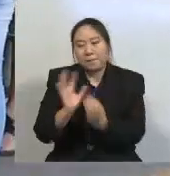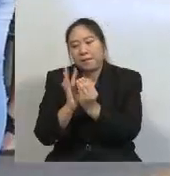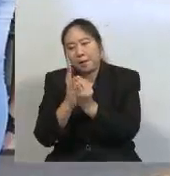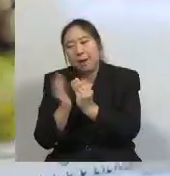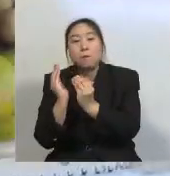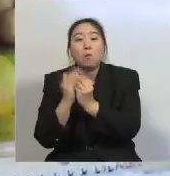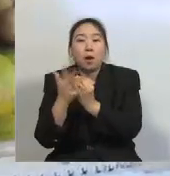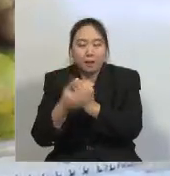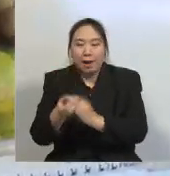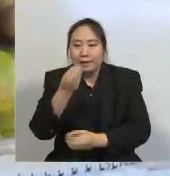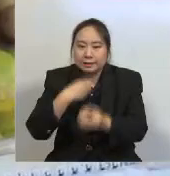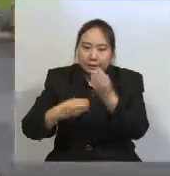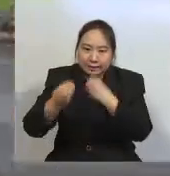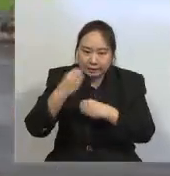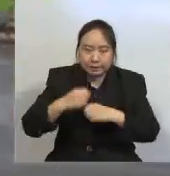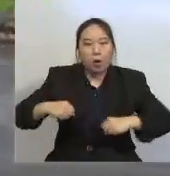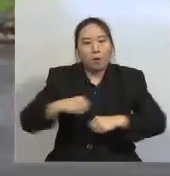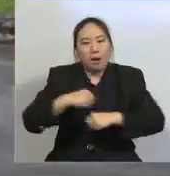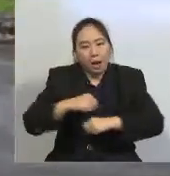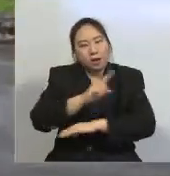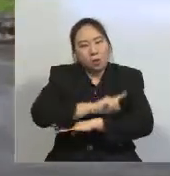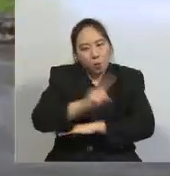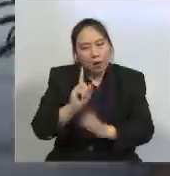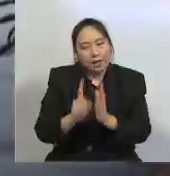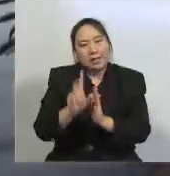อวันละ 30-45 นาทีก็จะ